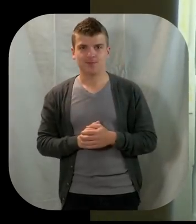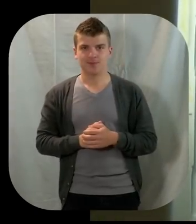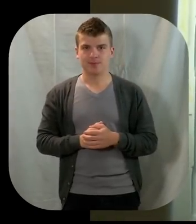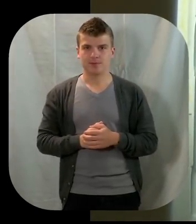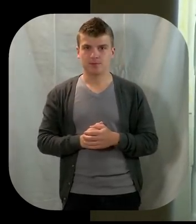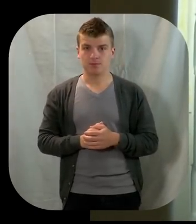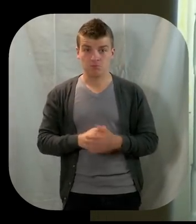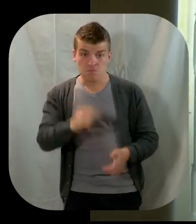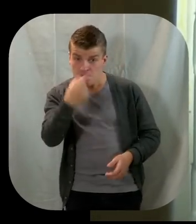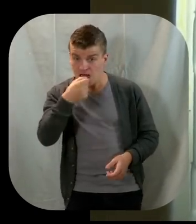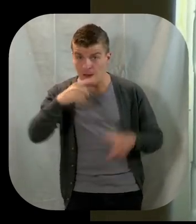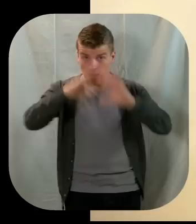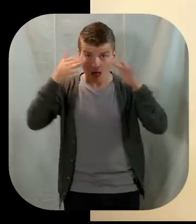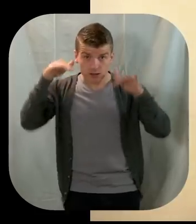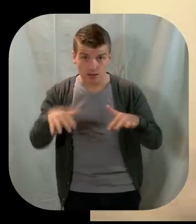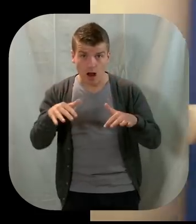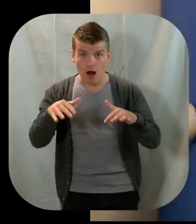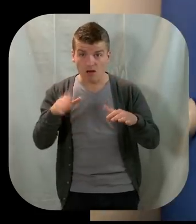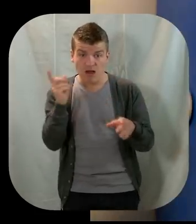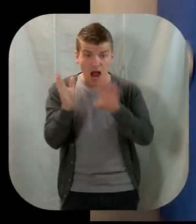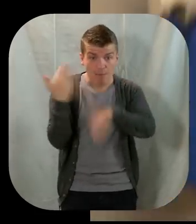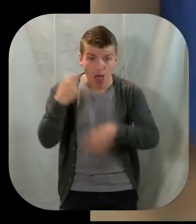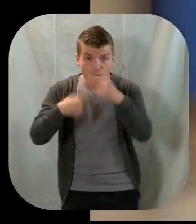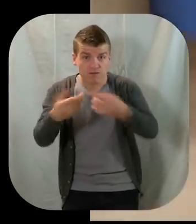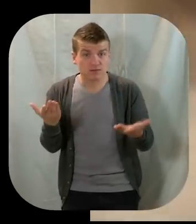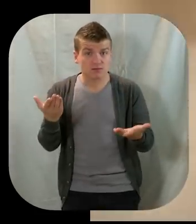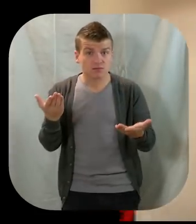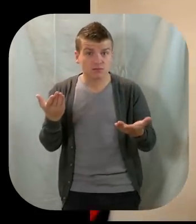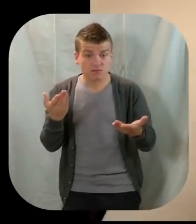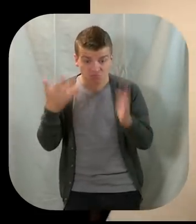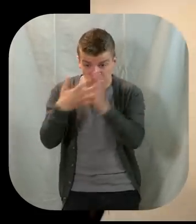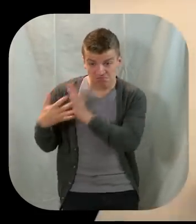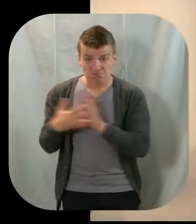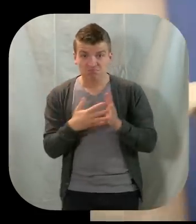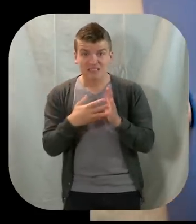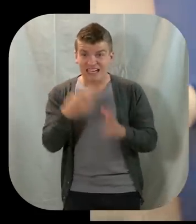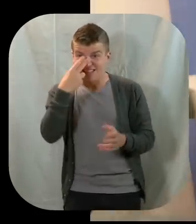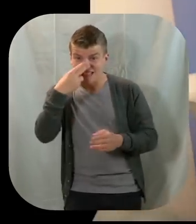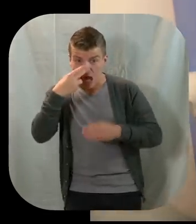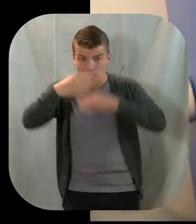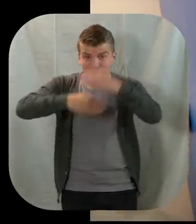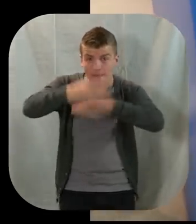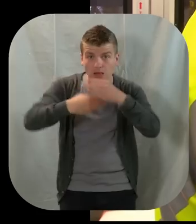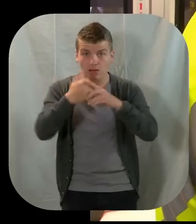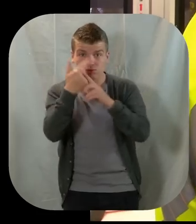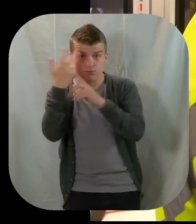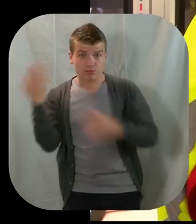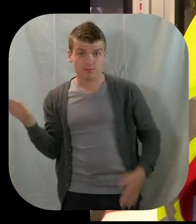Sind noch alle Medikamente da? Vielleicht welche abgelaufen? Und wie sieht es mit dem Verbandszeug aus?